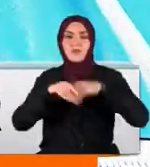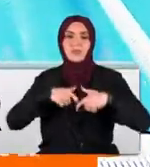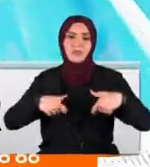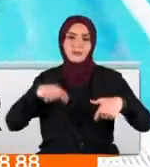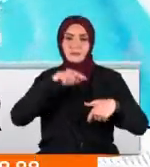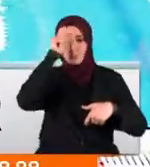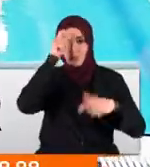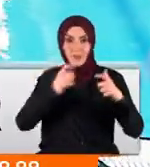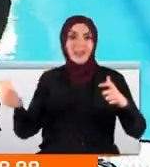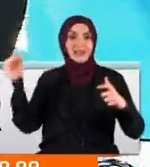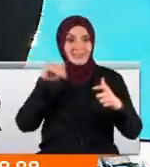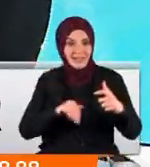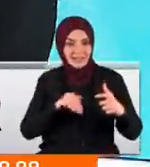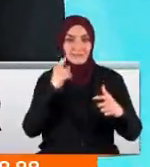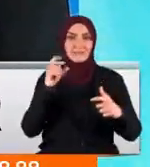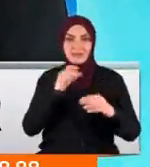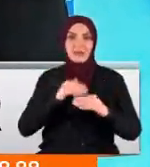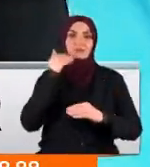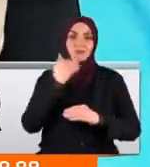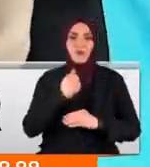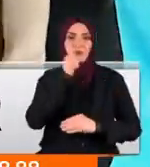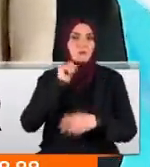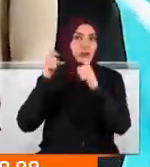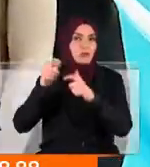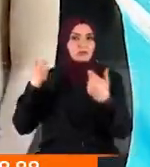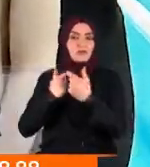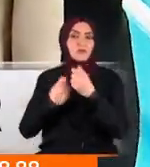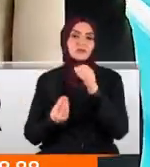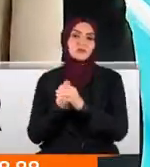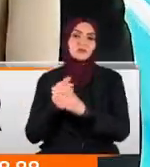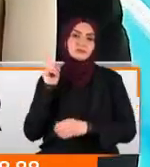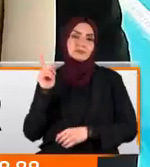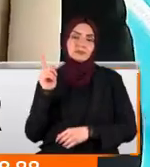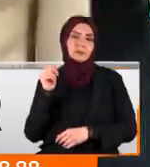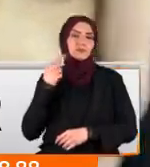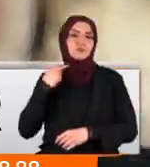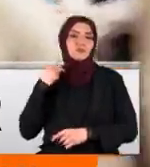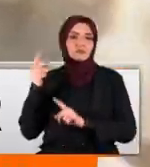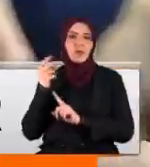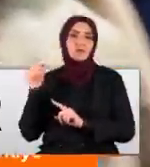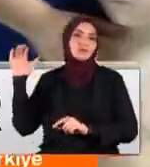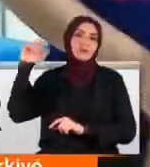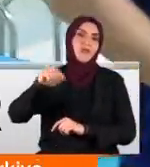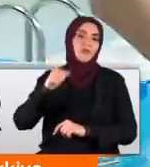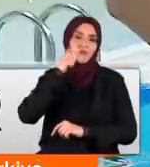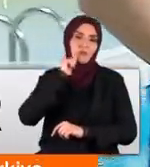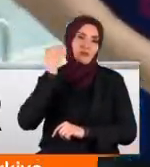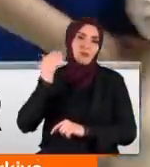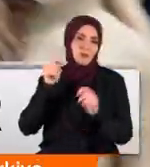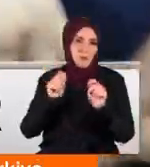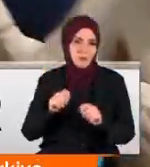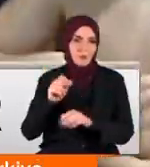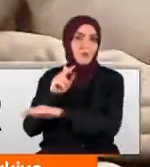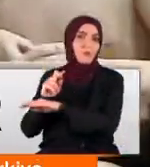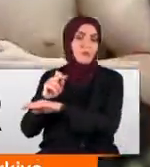ülkelerinde, topraklarında savaş çıktı. Rusya Ukrayna'yı, ülkelerini işgal etti ve bombardımana tuttu.